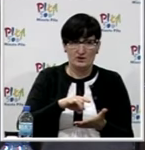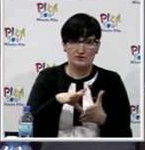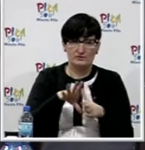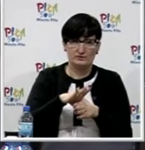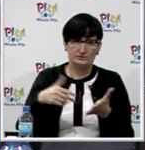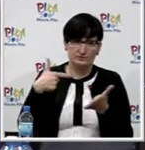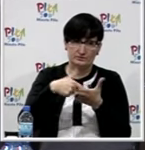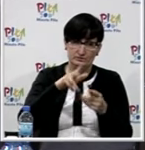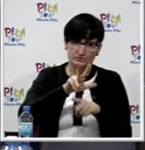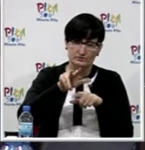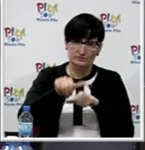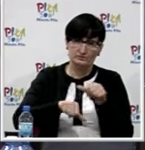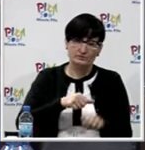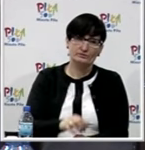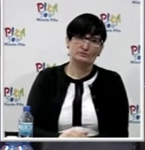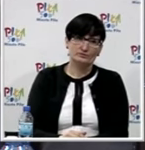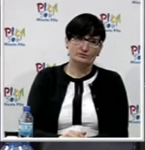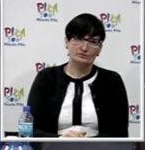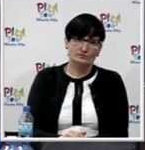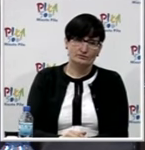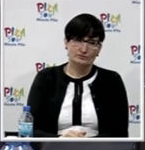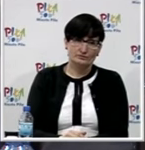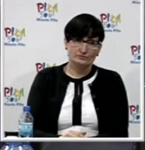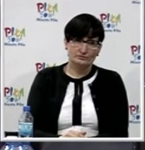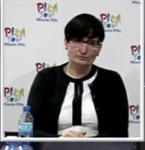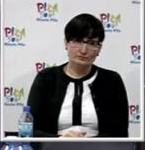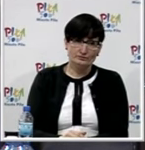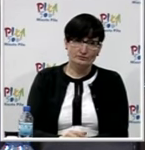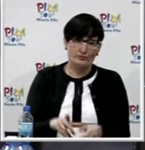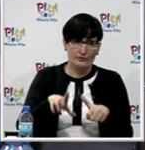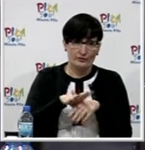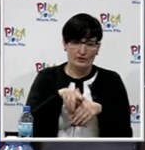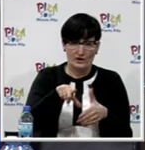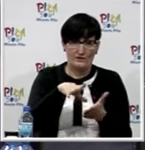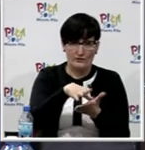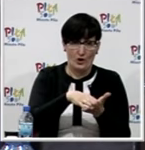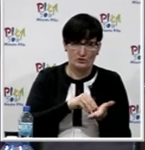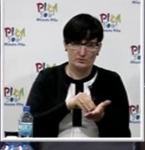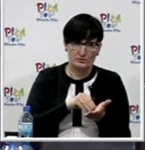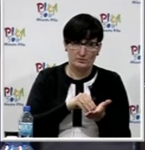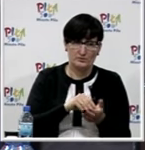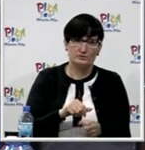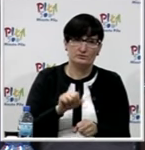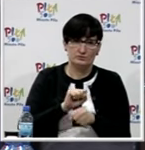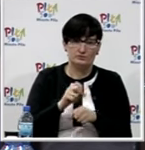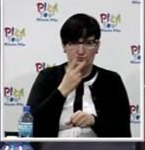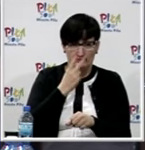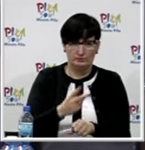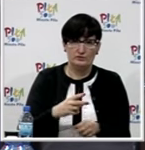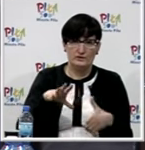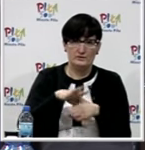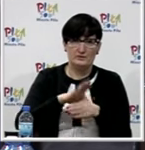2013. I w tej formie to zarządzenie nieskorygowane figuruje w